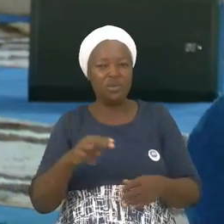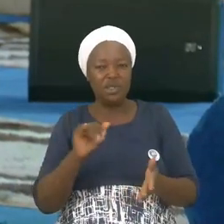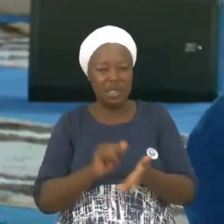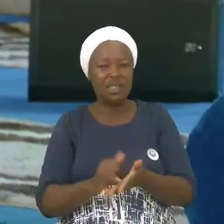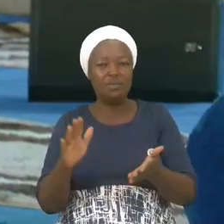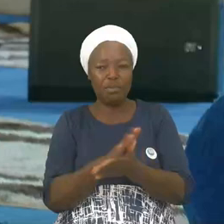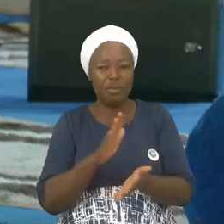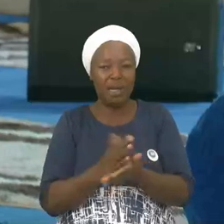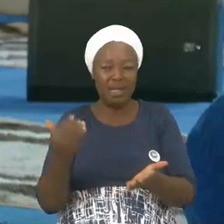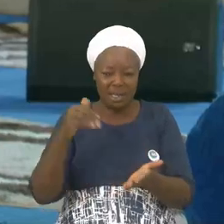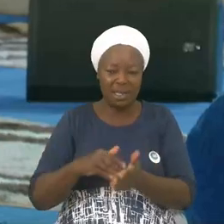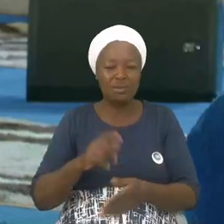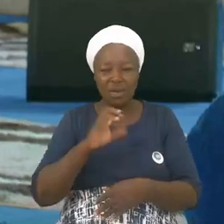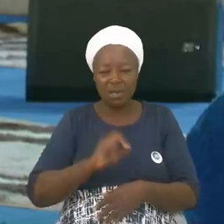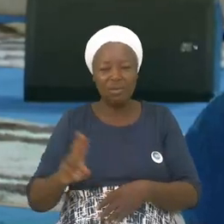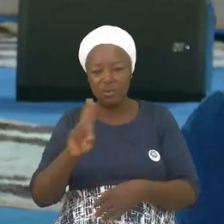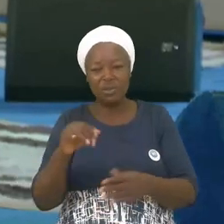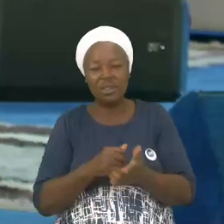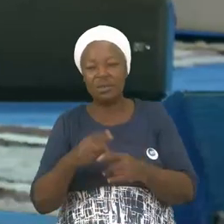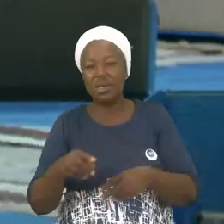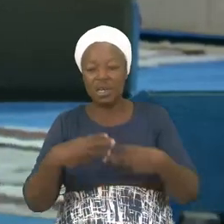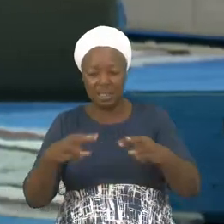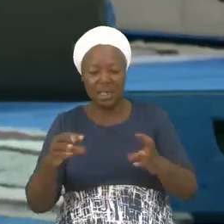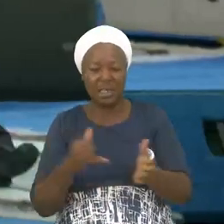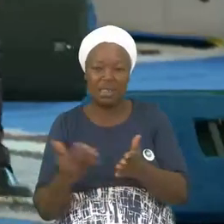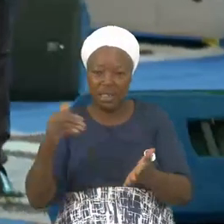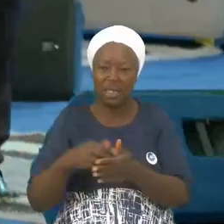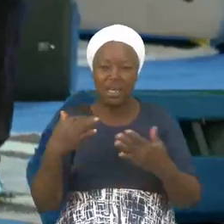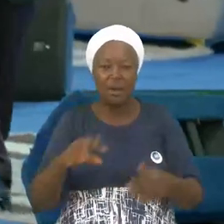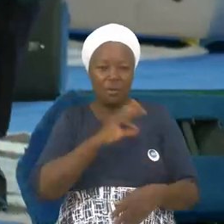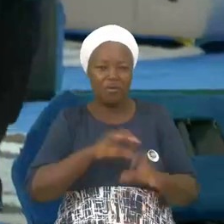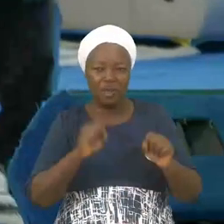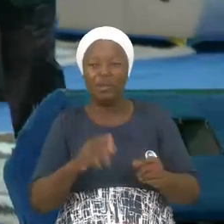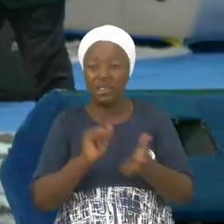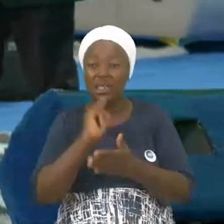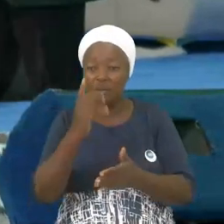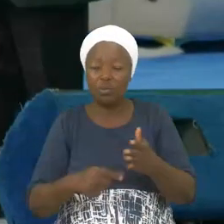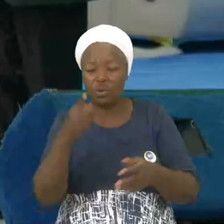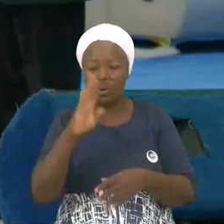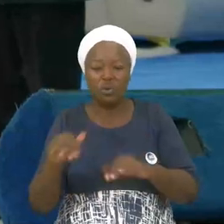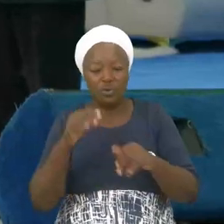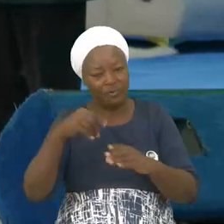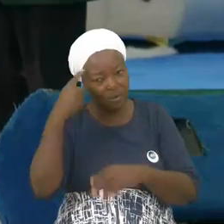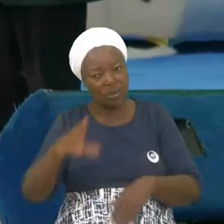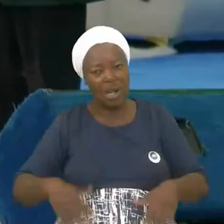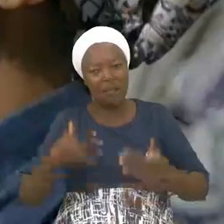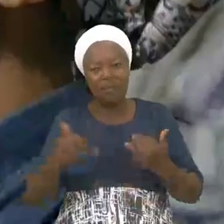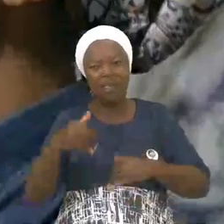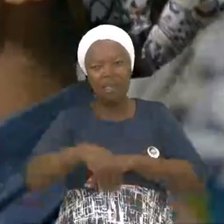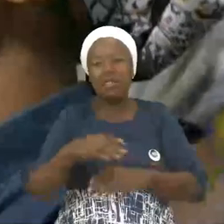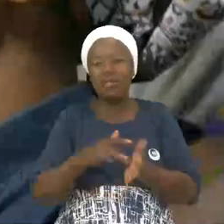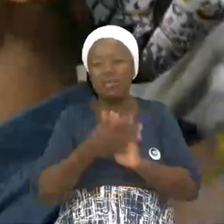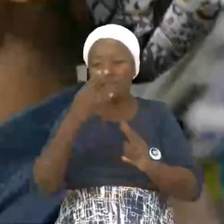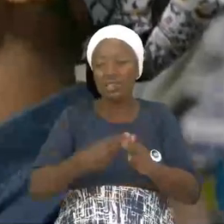bouts de papier, ça devient utile, utilisable, ça c'est vendable, c'est maintenant profitable. C'est ce que